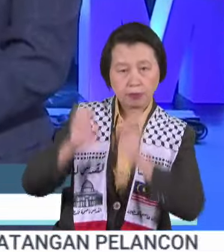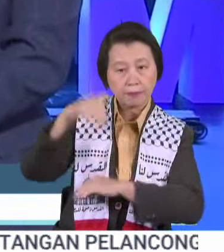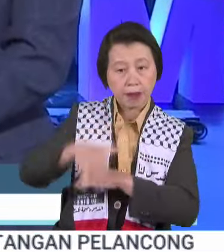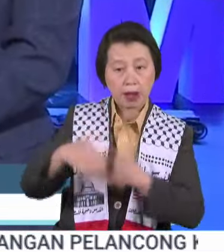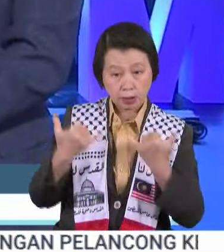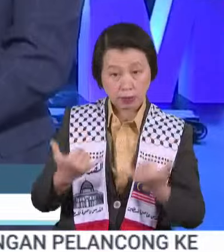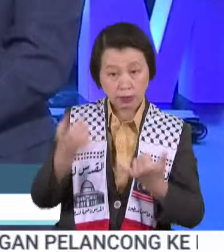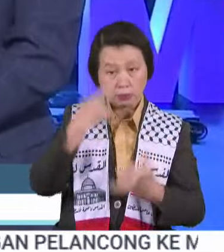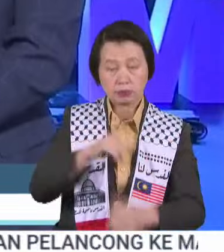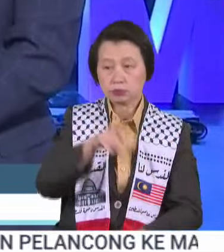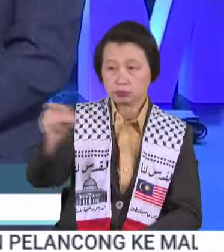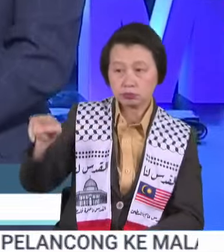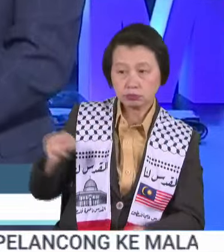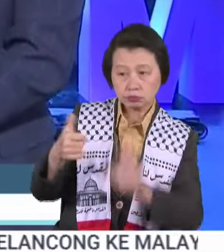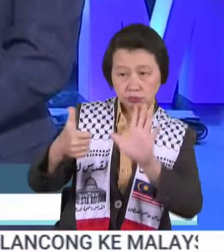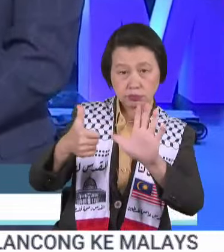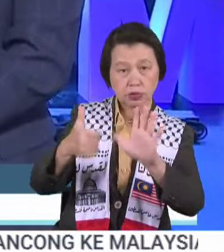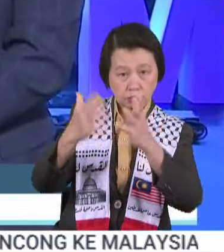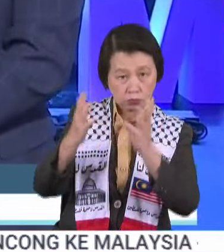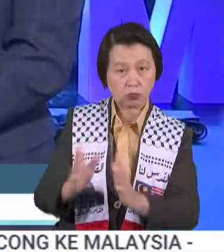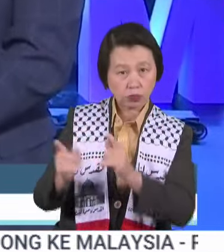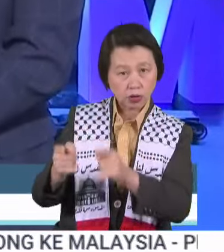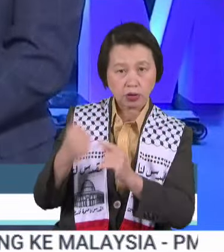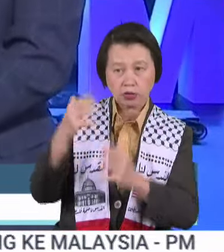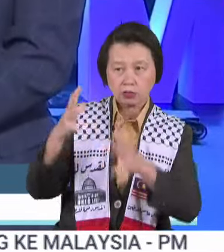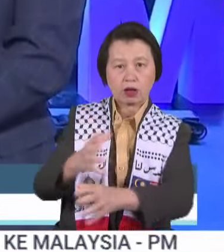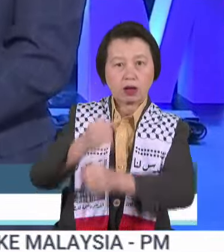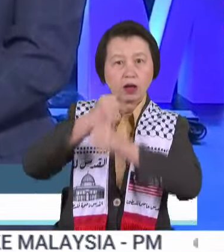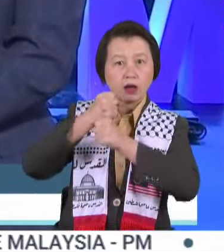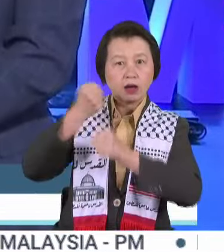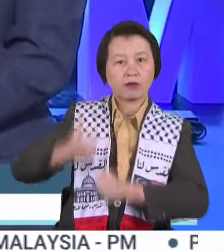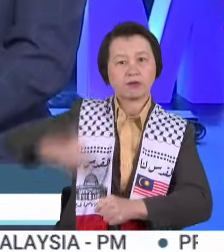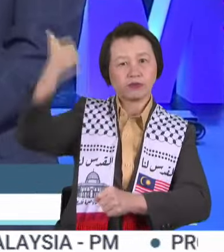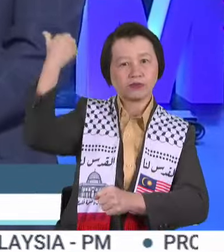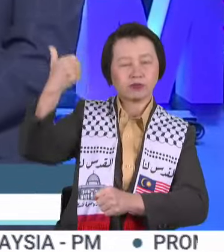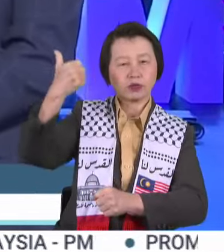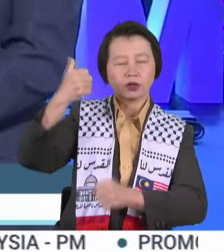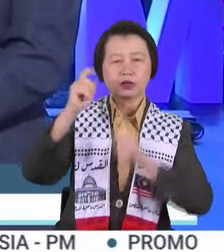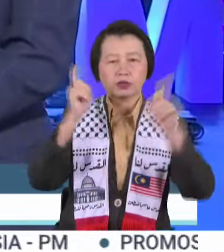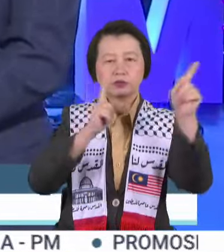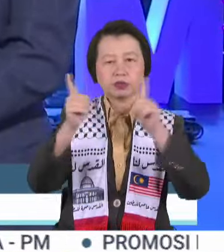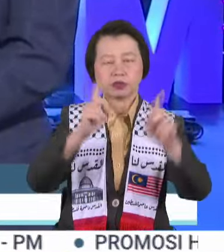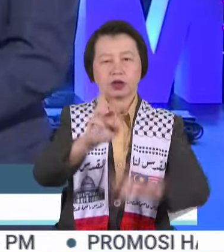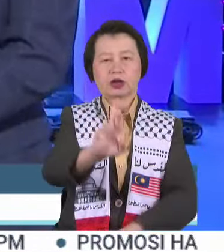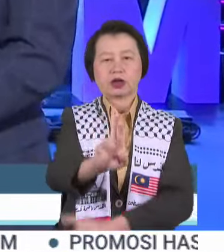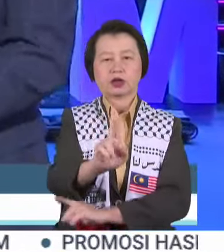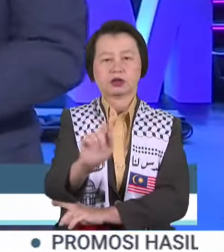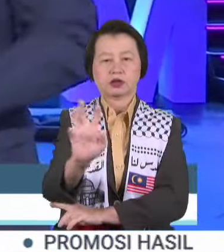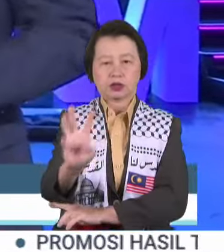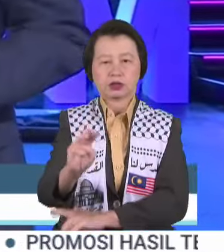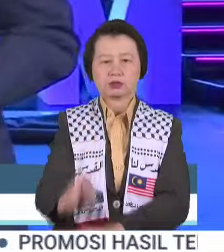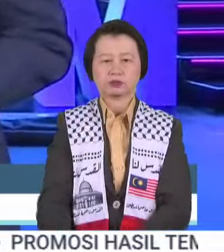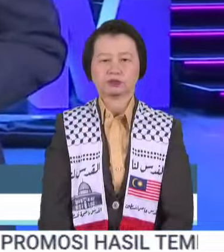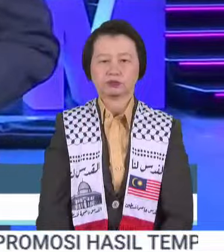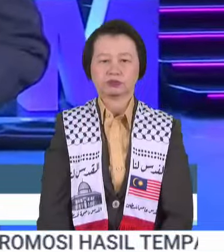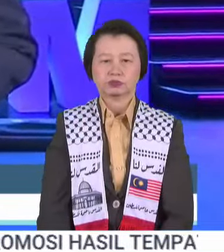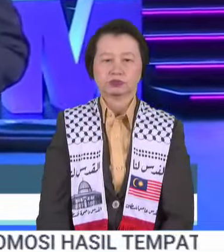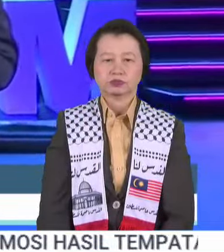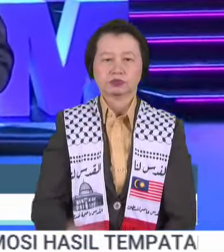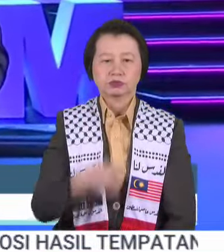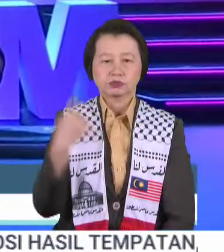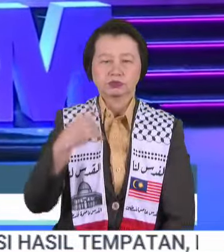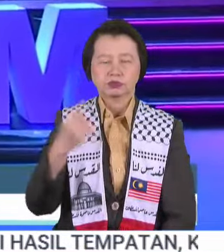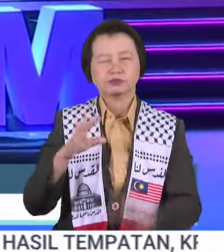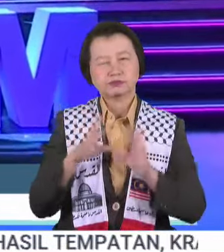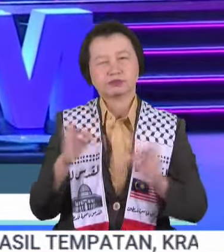ini untuk mereka ini menjulang ataupun menjuarai Bintang RTM nanti? Memang selalu kita cerita pasal